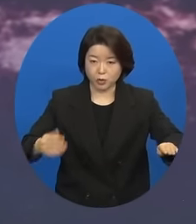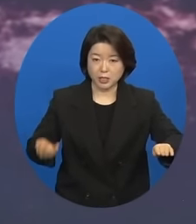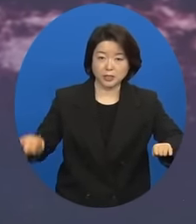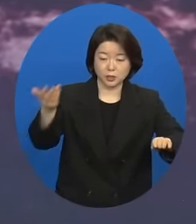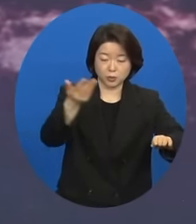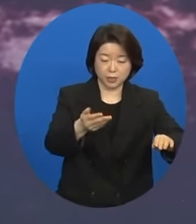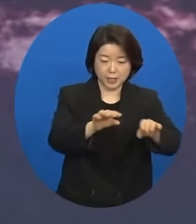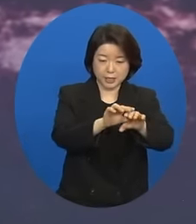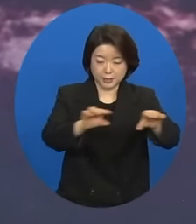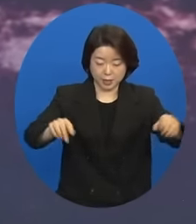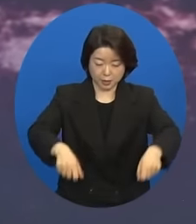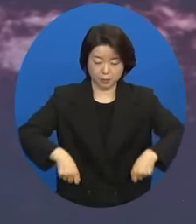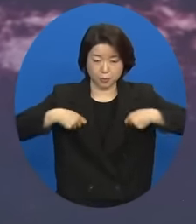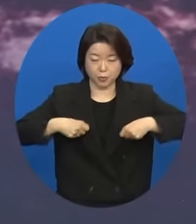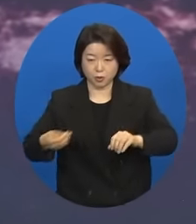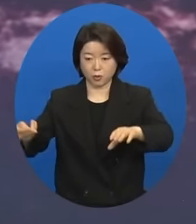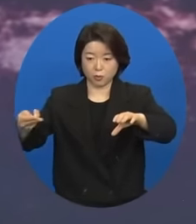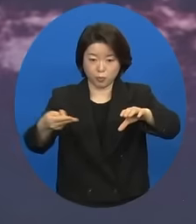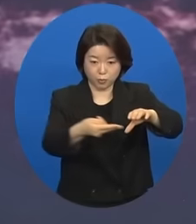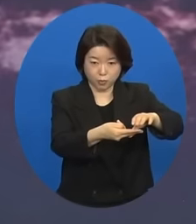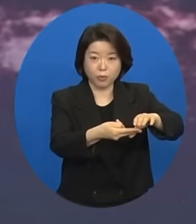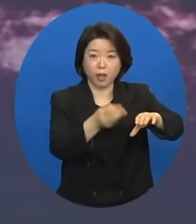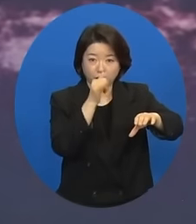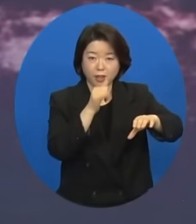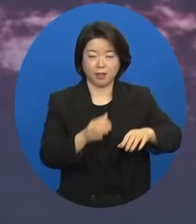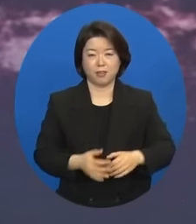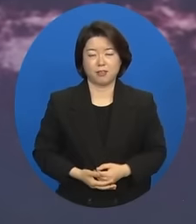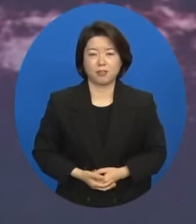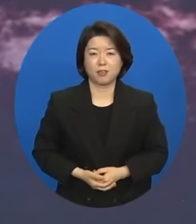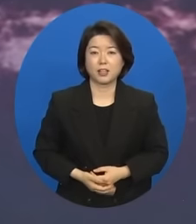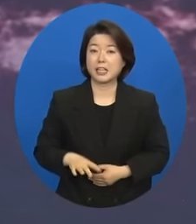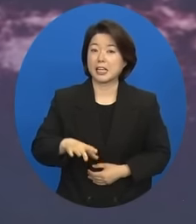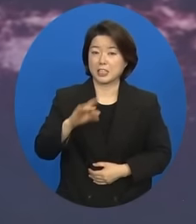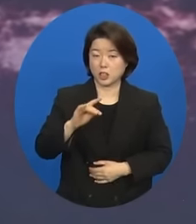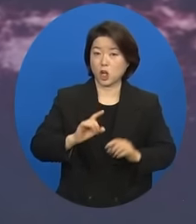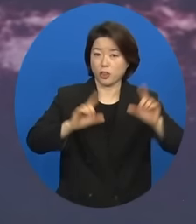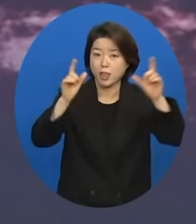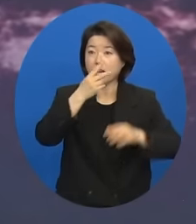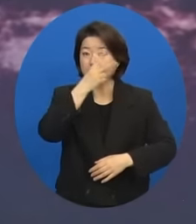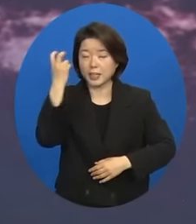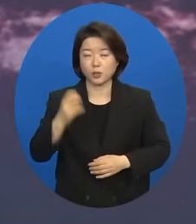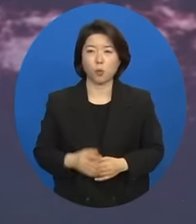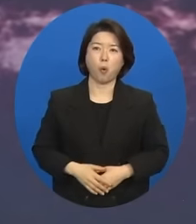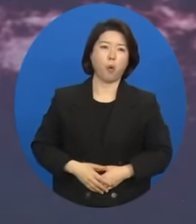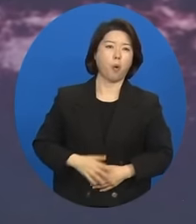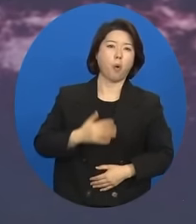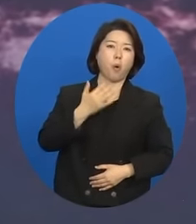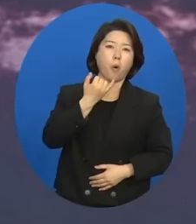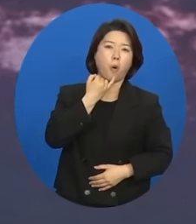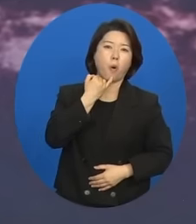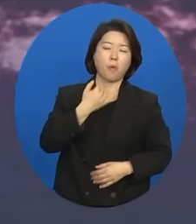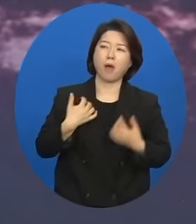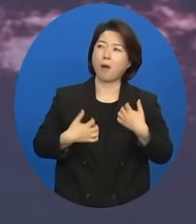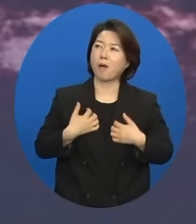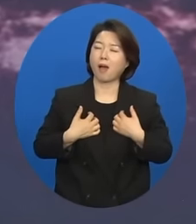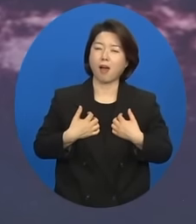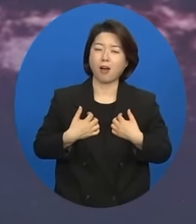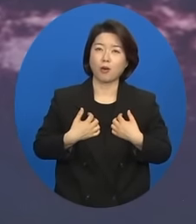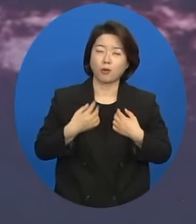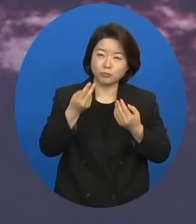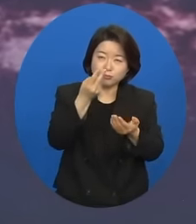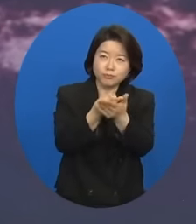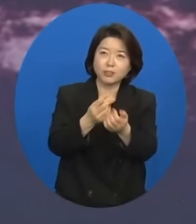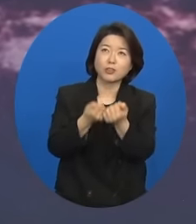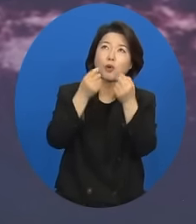침낭을 하나 딱 깔고 눕는 겁니다 근데 여러분 첫날 자라고 가면요 꽤 낭만이 있습니다 누우면 별이 보이는